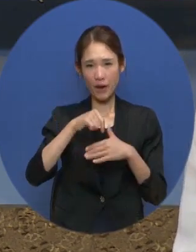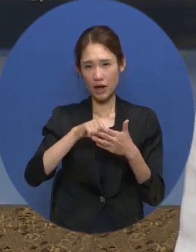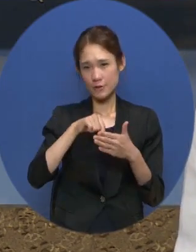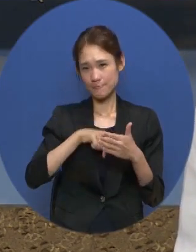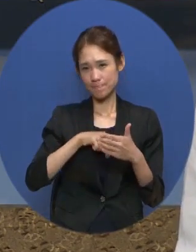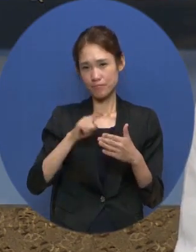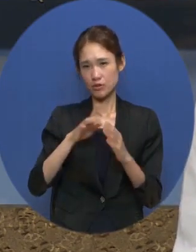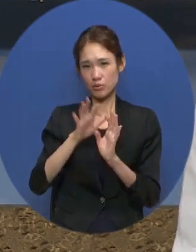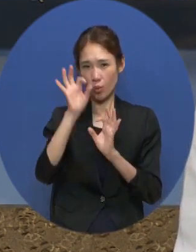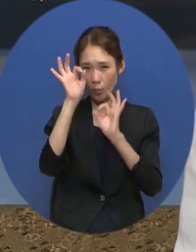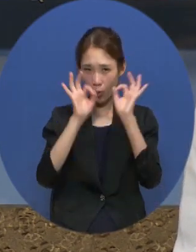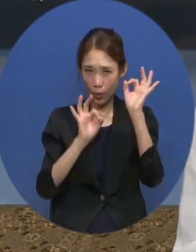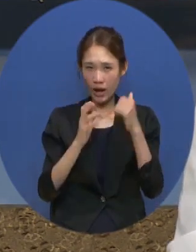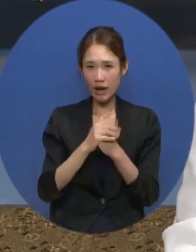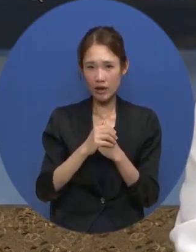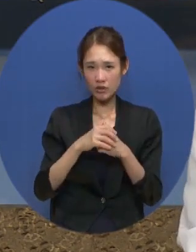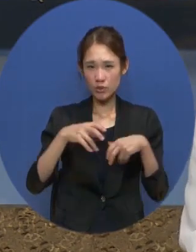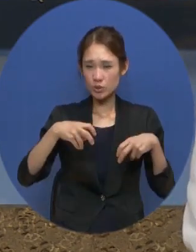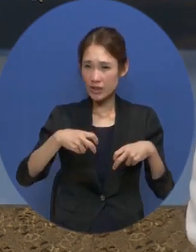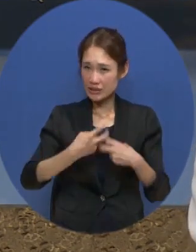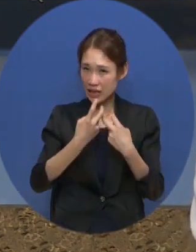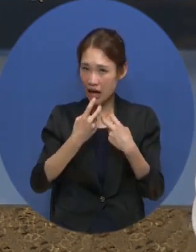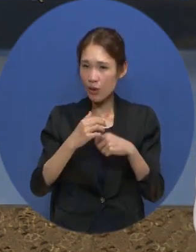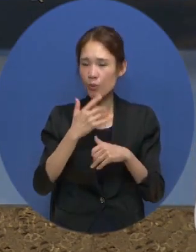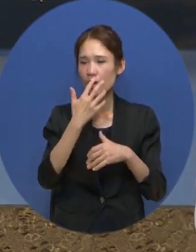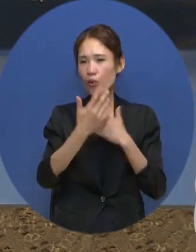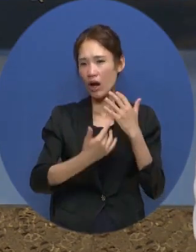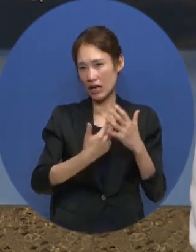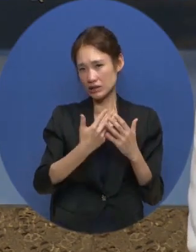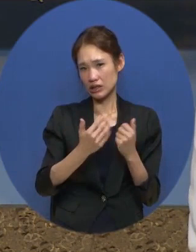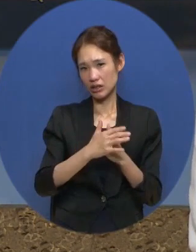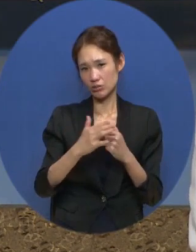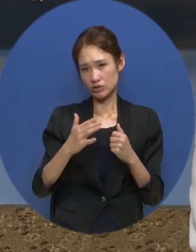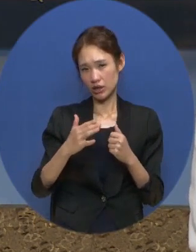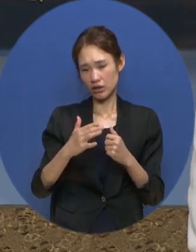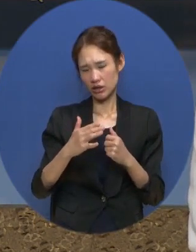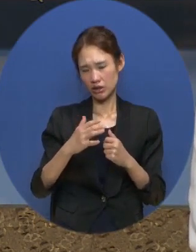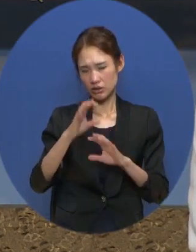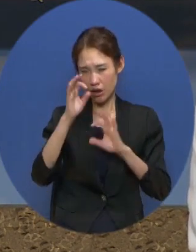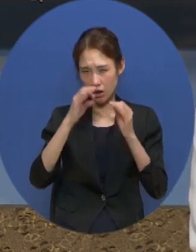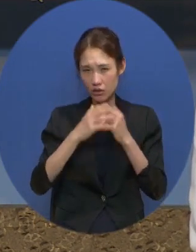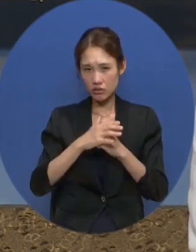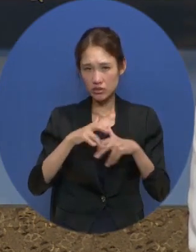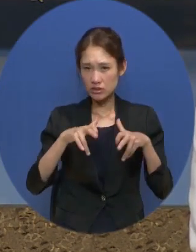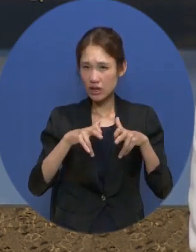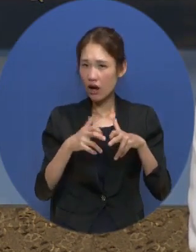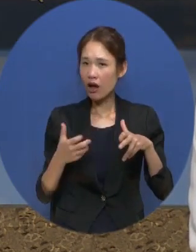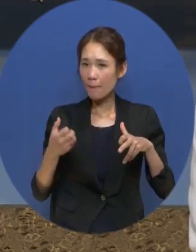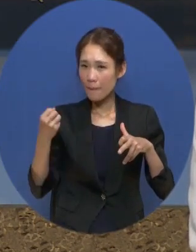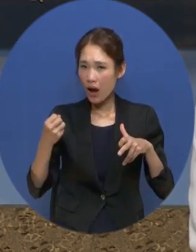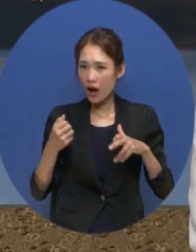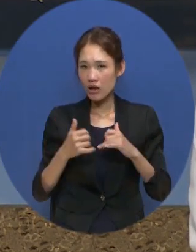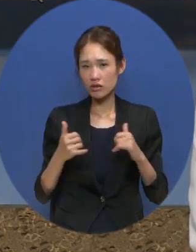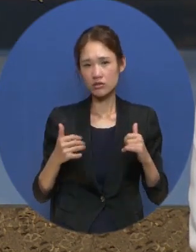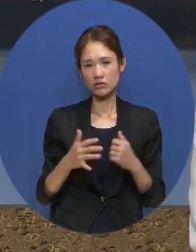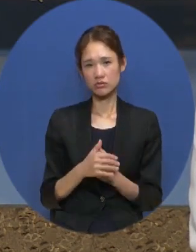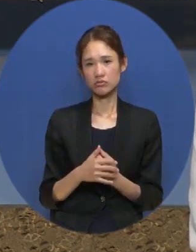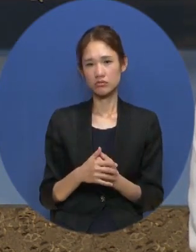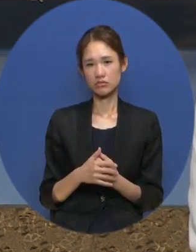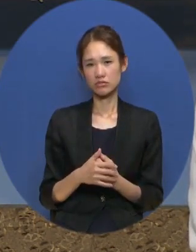무슨 사고가 네. 났다던가 교통사고나 무슨 화재 때문에 이렇게 사고가 나가지고 장애를 얻으신 분들인데.